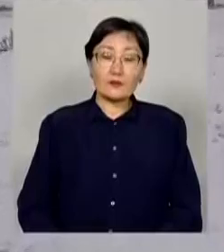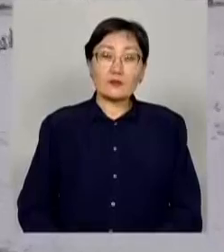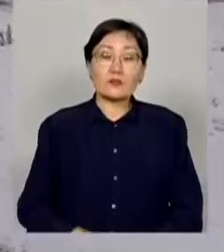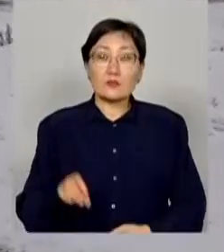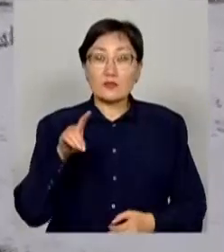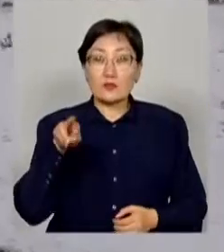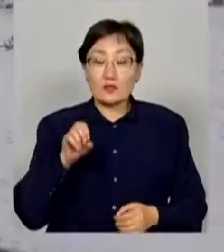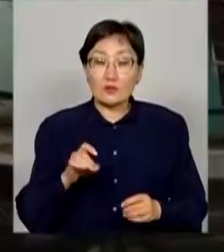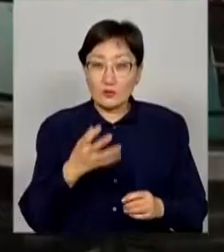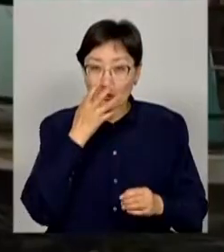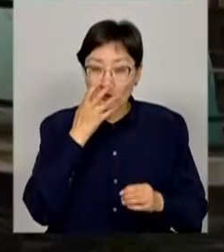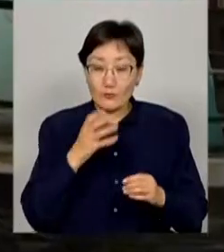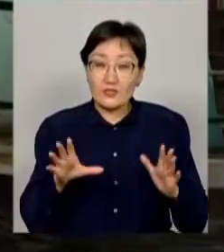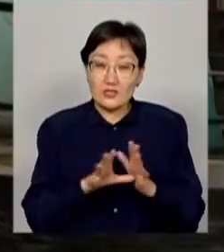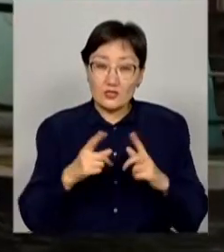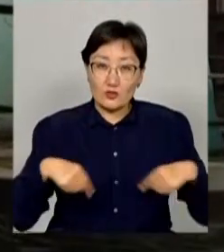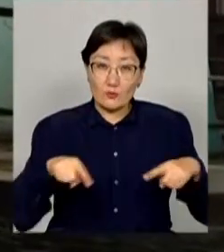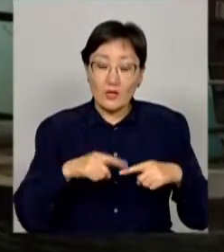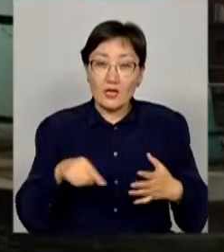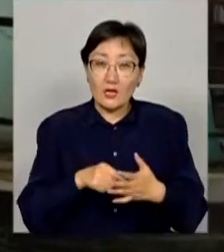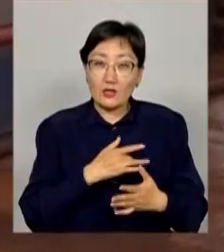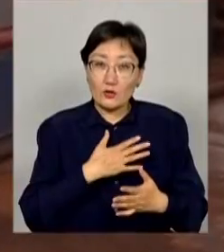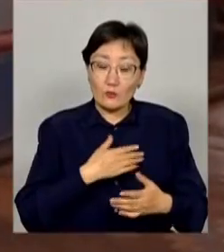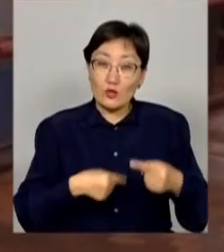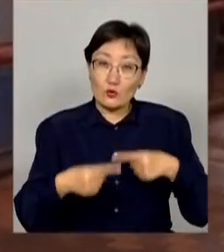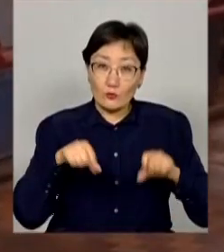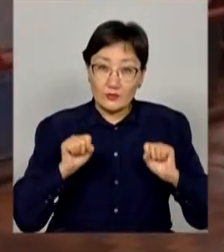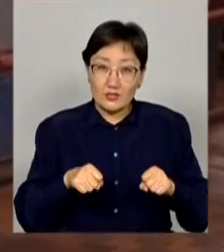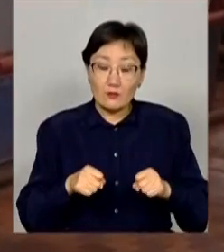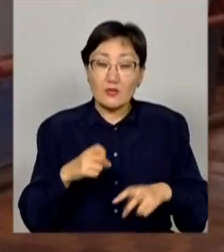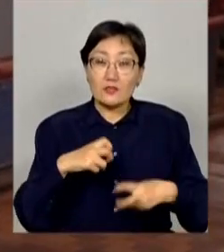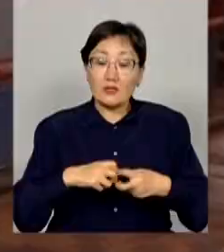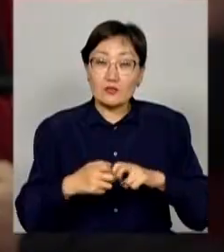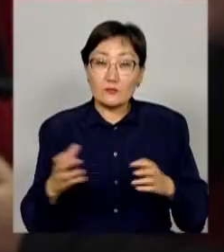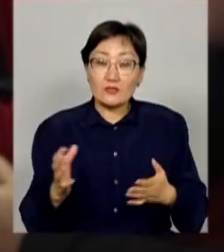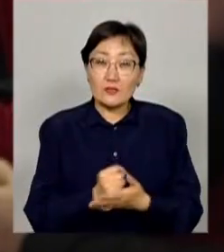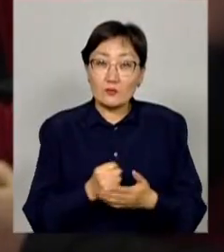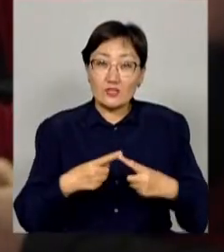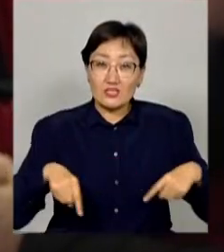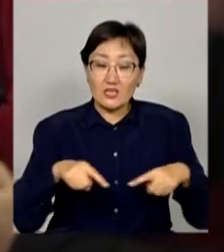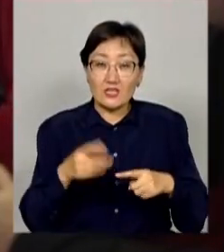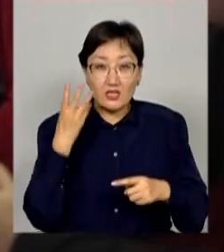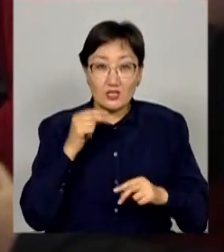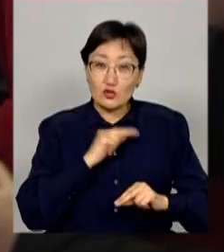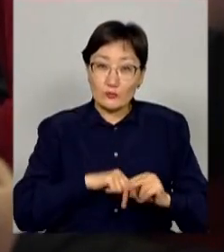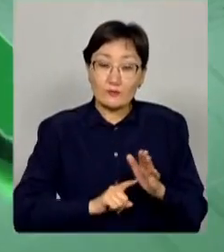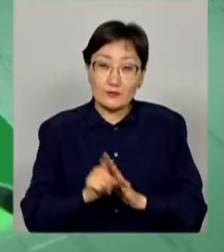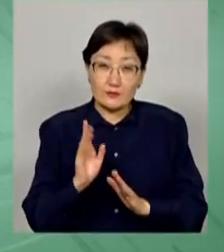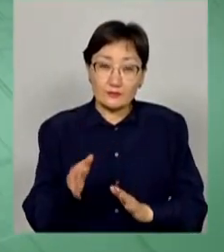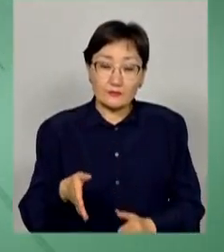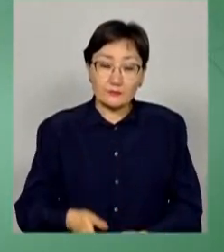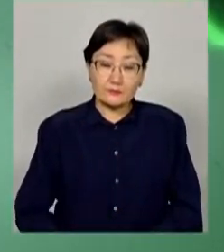Риддер жылу электр орталығы қала теңгеріміне өтуі мүмкін. Ал ондағы қау табылған қазандықтар қашан іске қосылады.